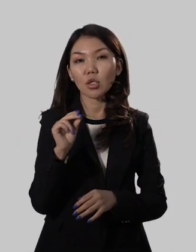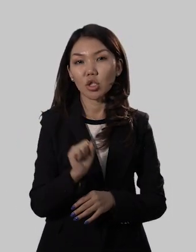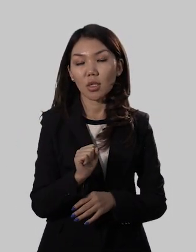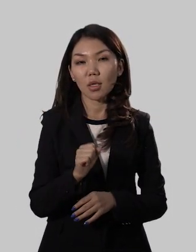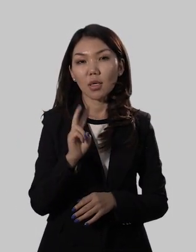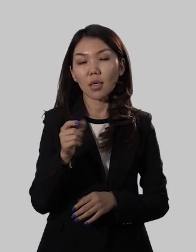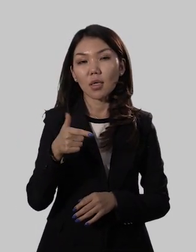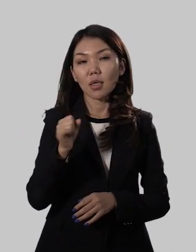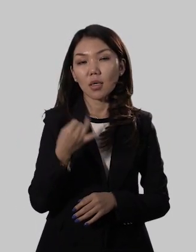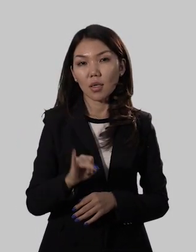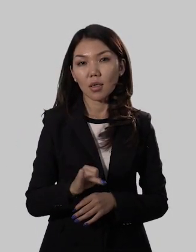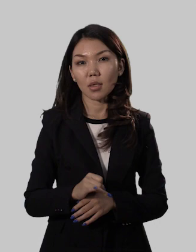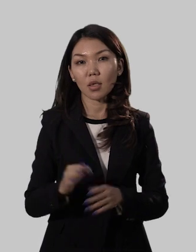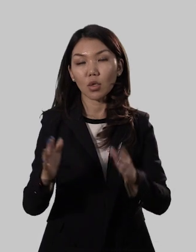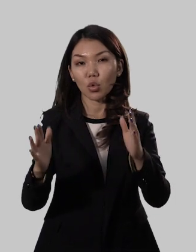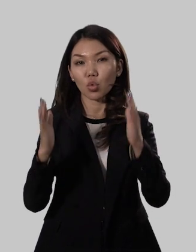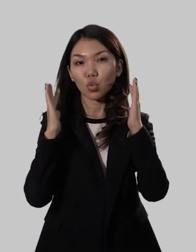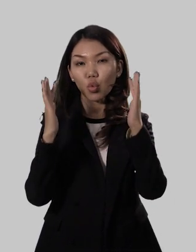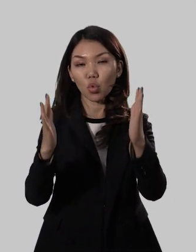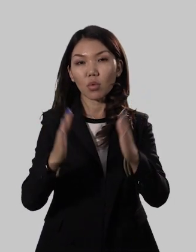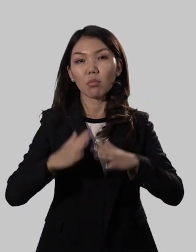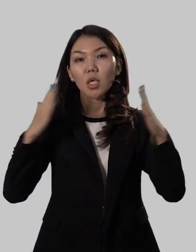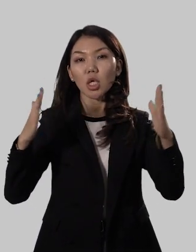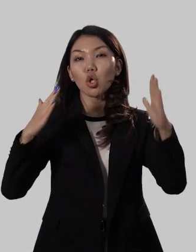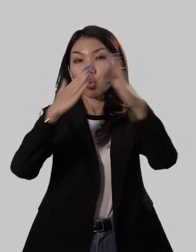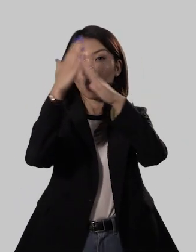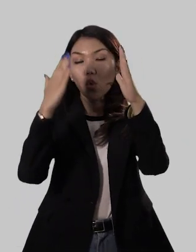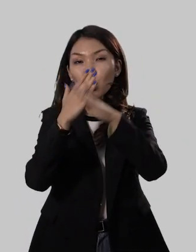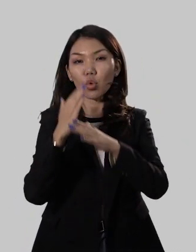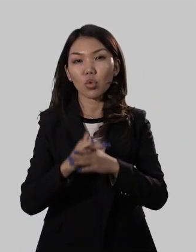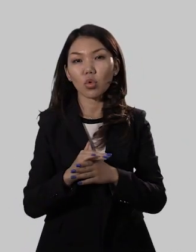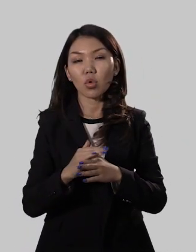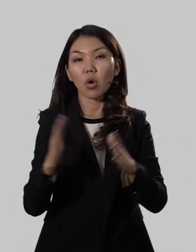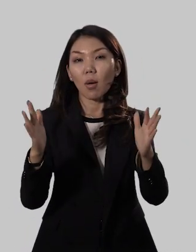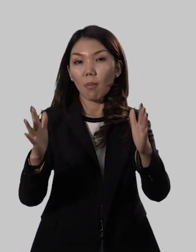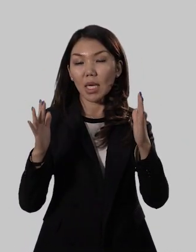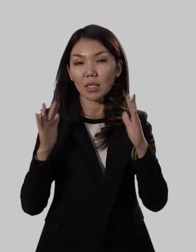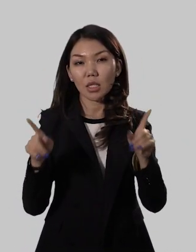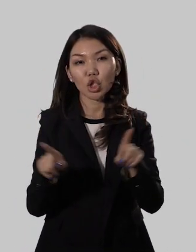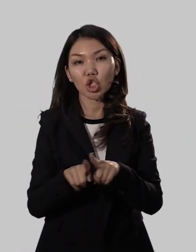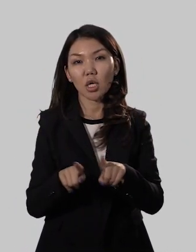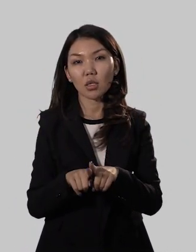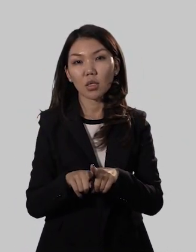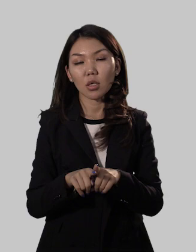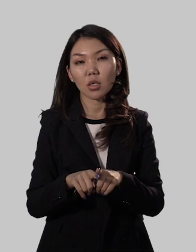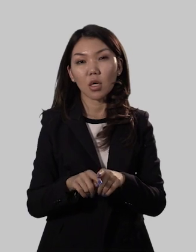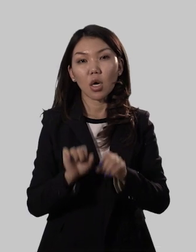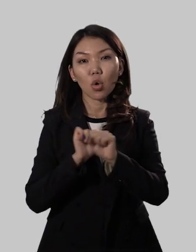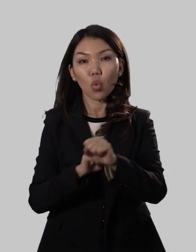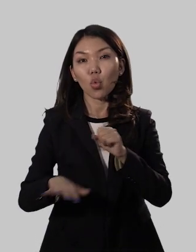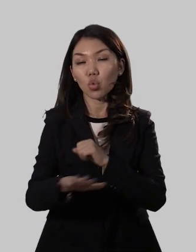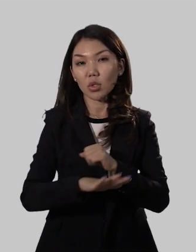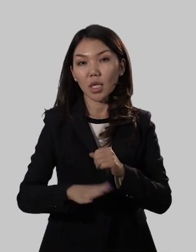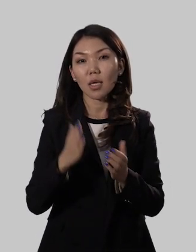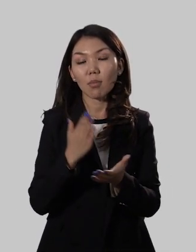арча, карагай токойлуу, бийик тоолуу, жаратылыш парктары жана коруктар